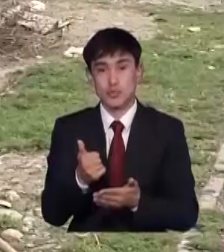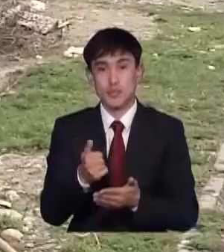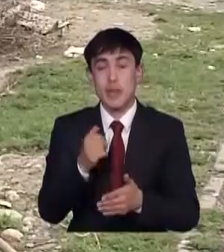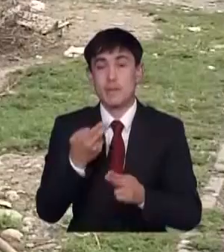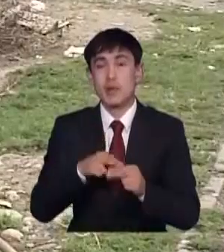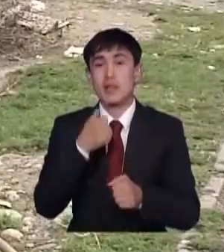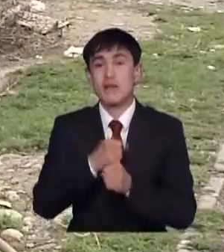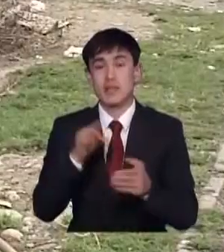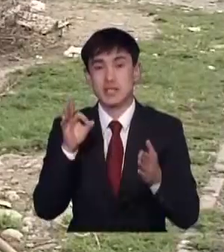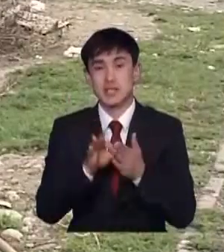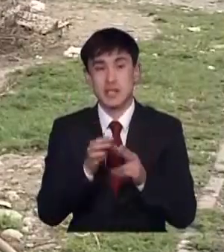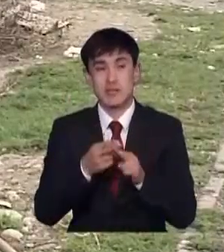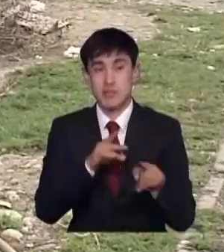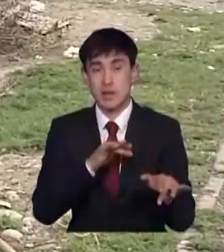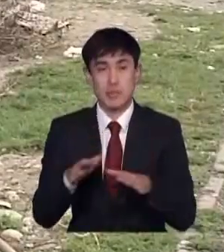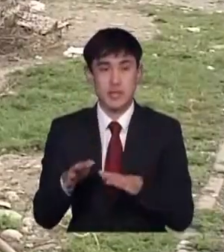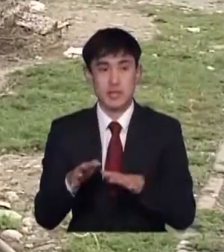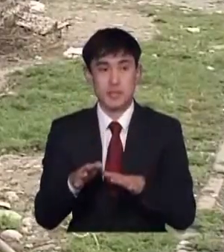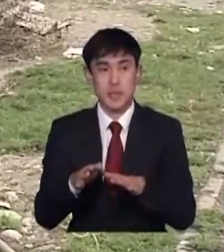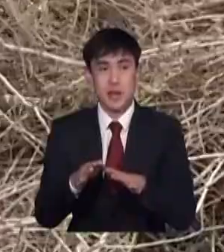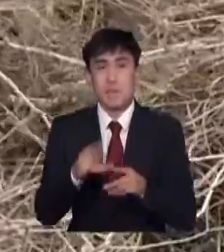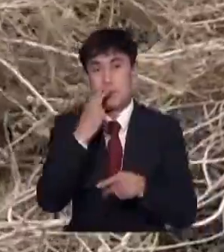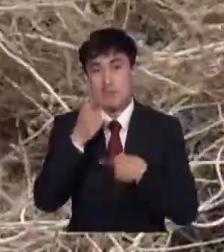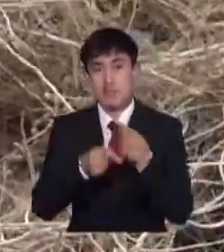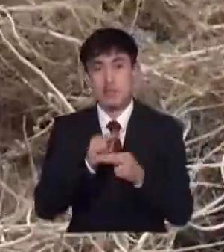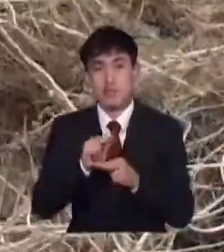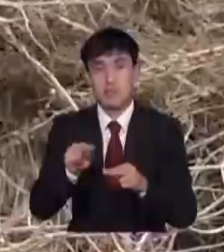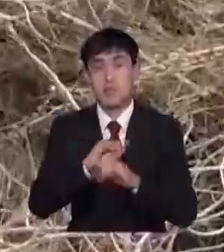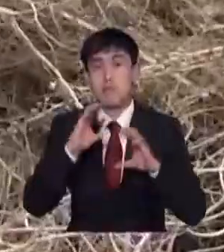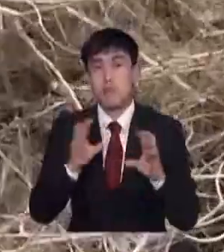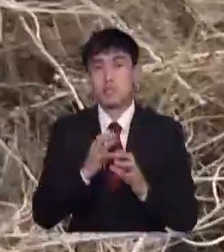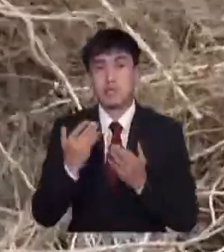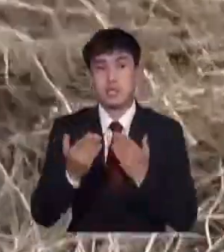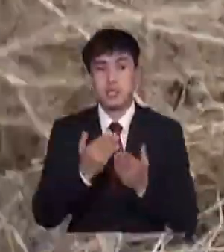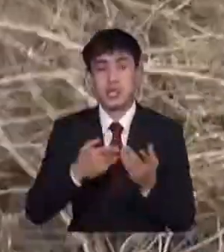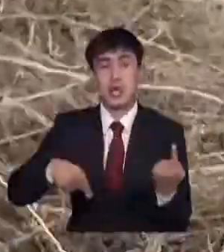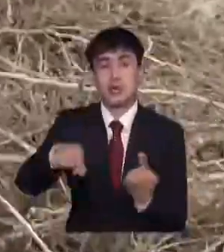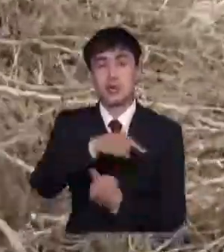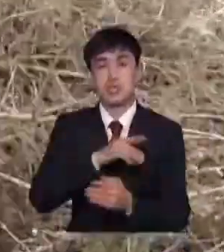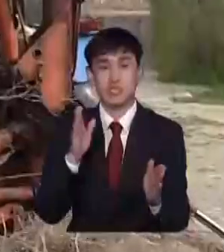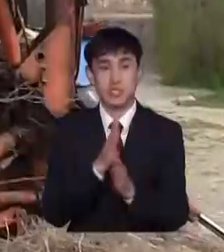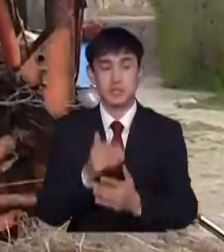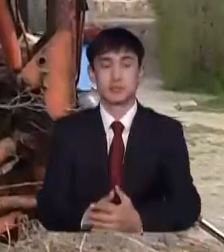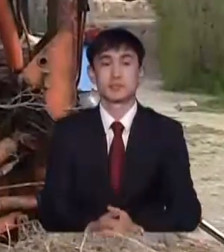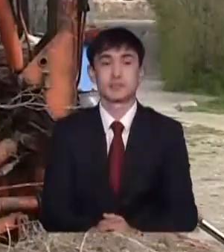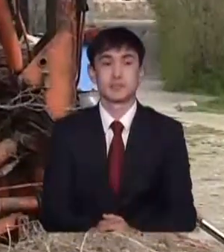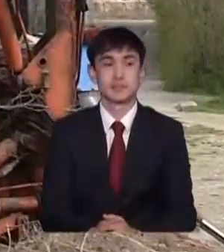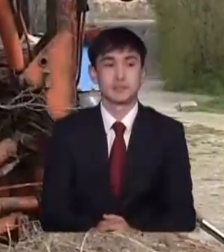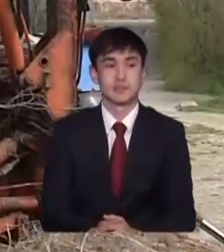причём главное Цель этого мероприятия - привить жителям региона бережное отношение к окружающей среде